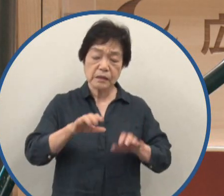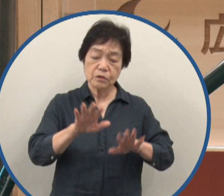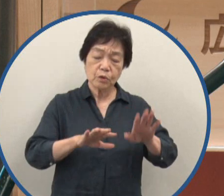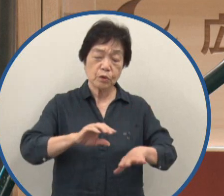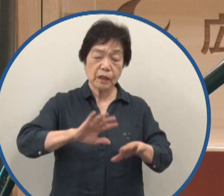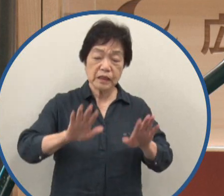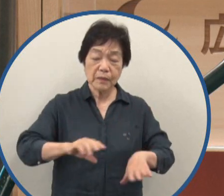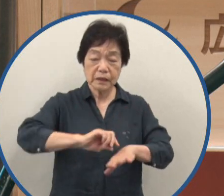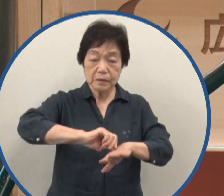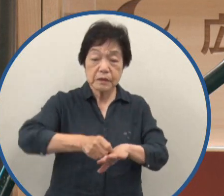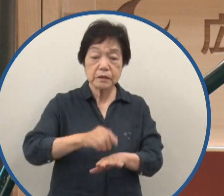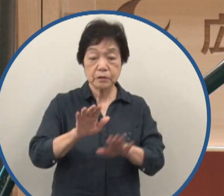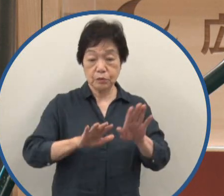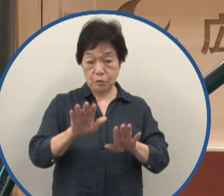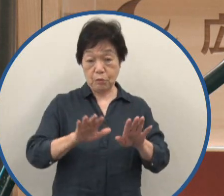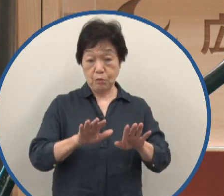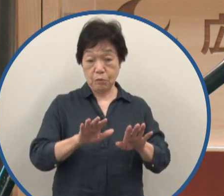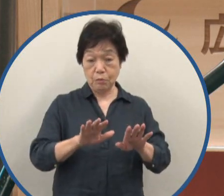厳しいですし、